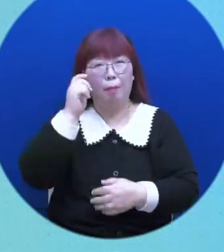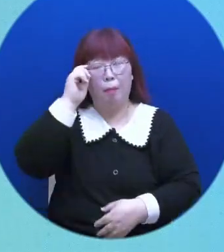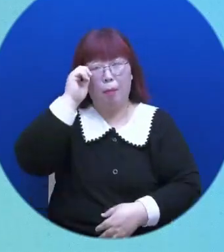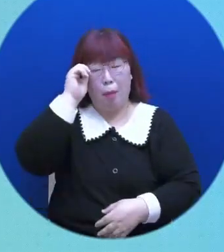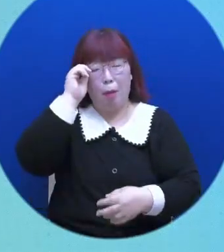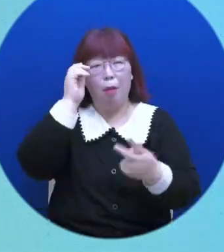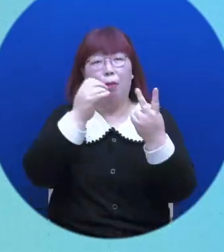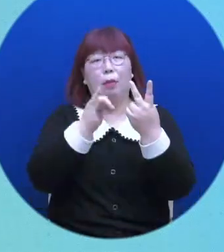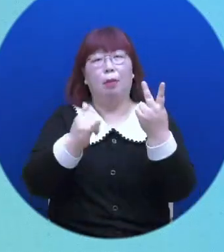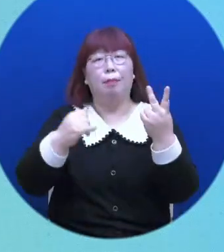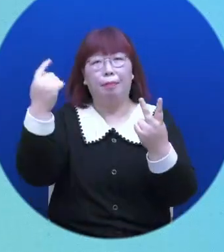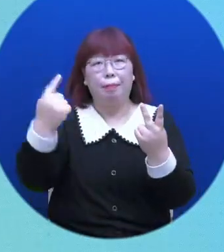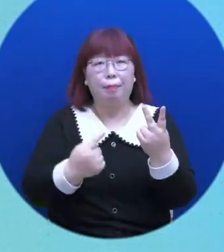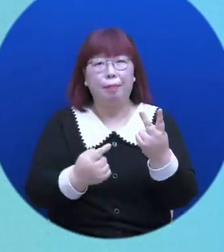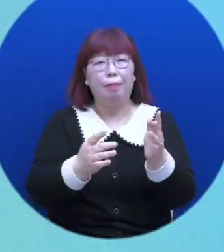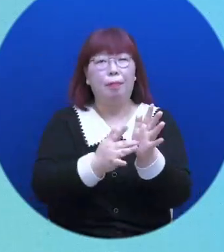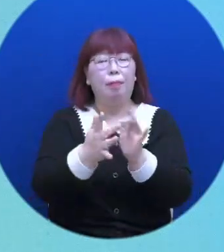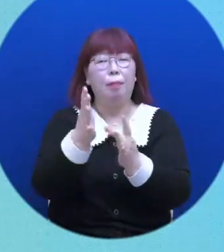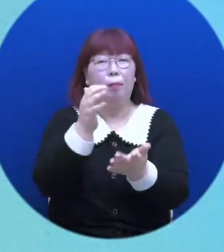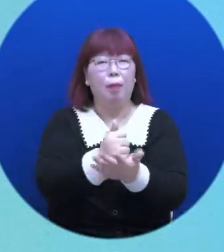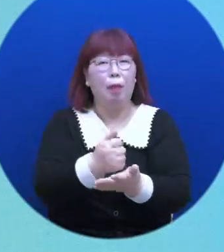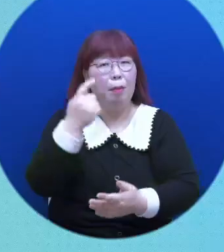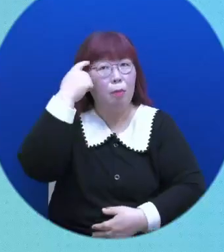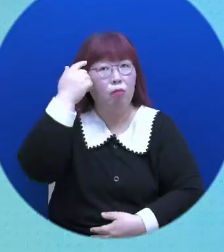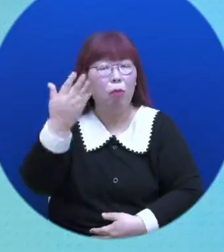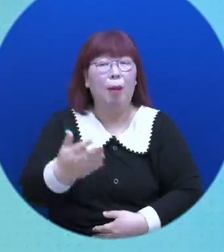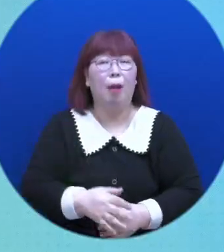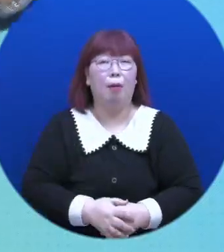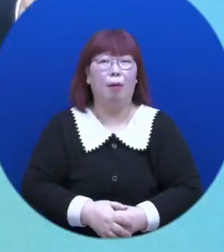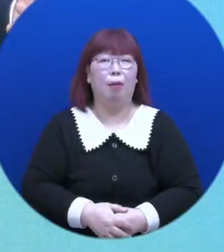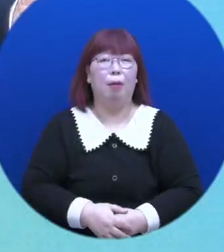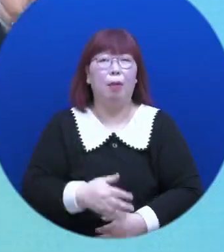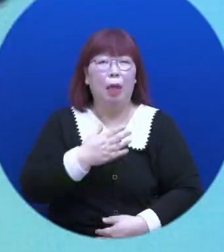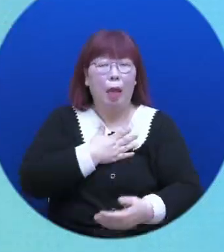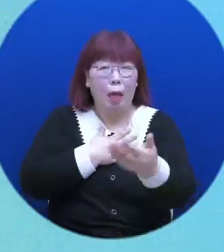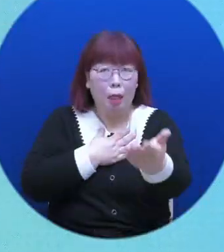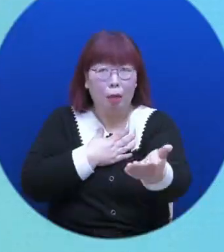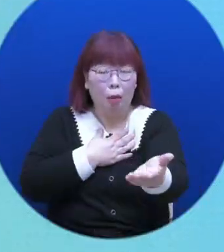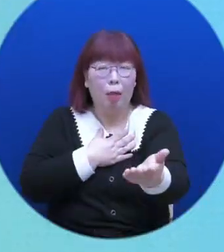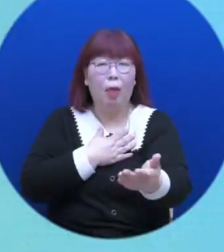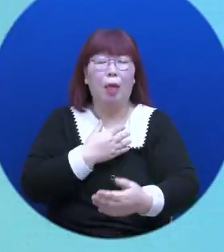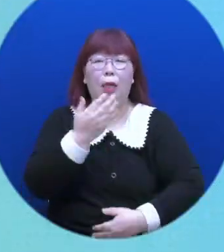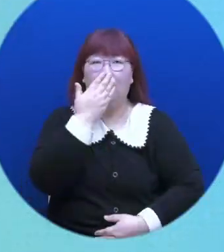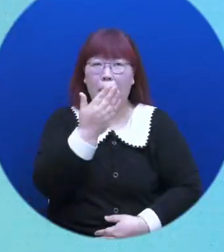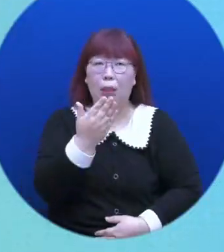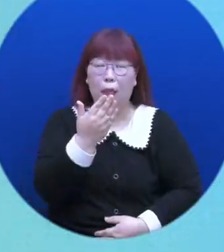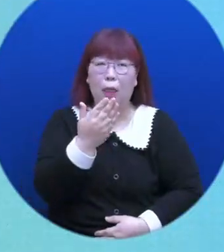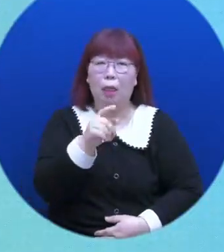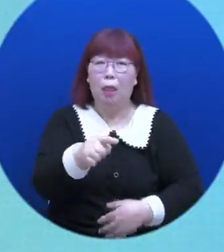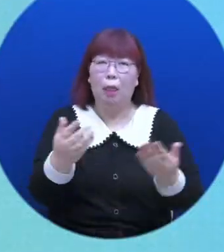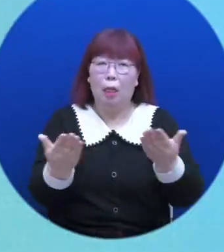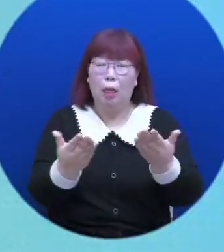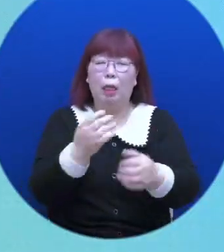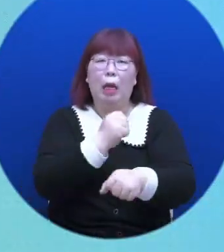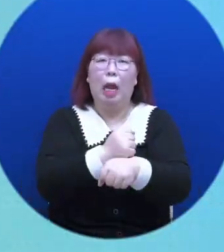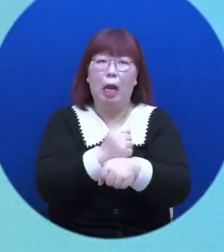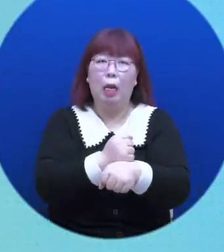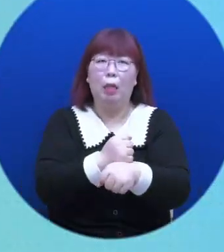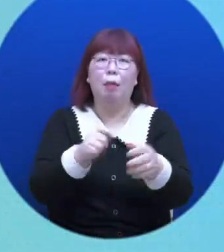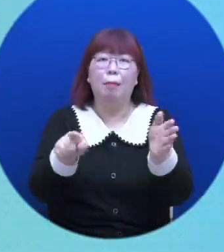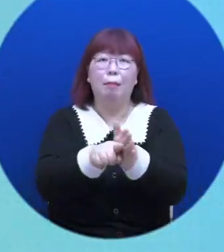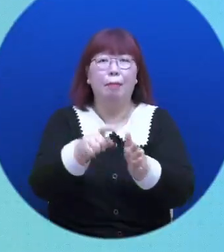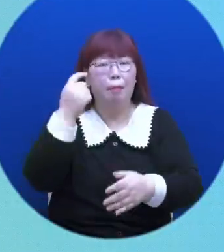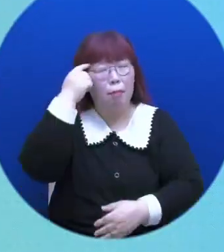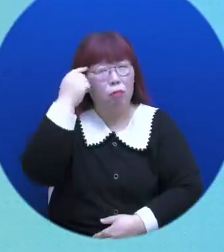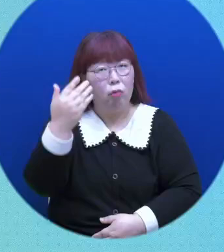둘이 그곳에 왔어요. 예수님께서 묻습니다. 내가 너희들에게 능히 이 일을 할 줄 믿느냐?